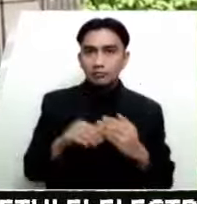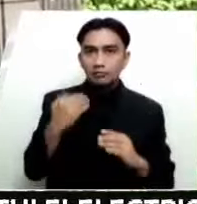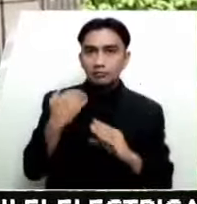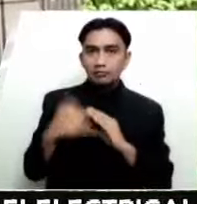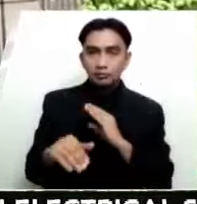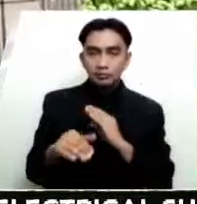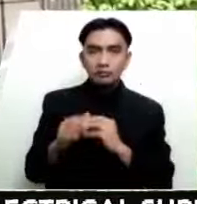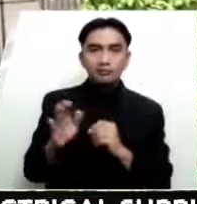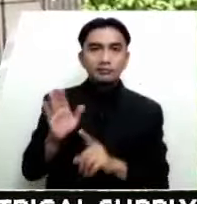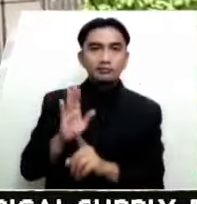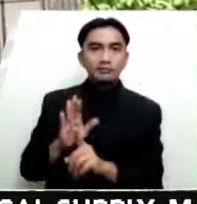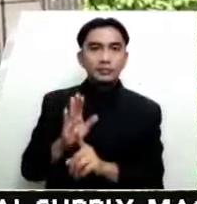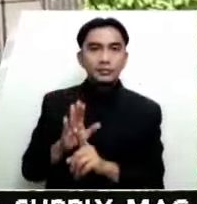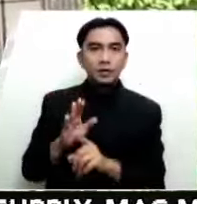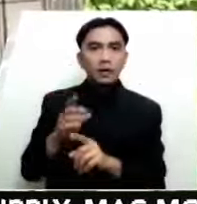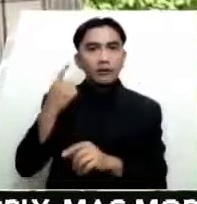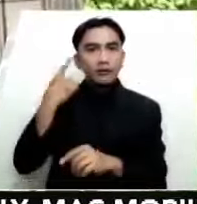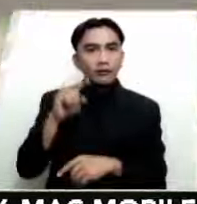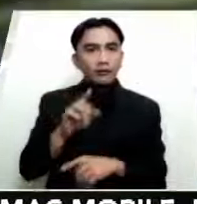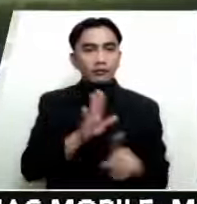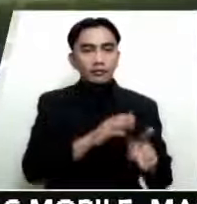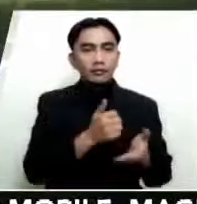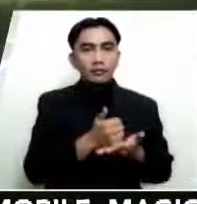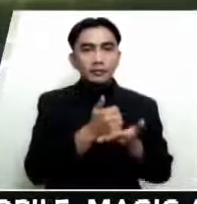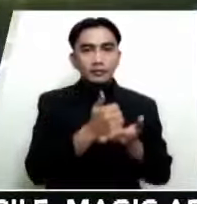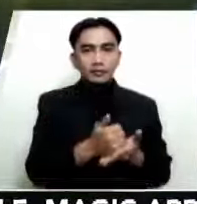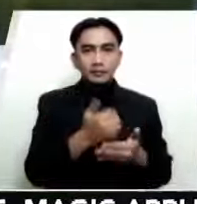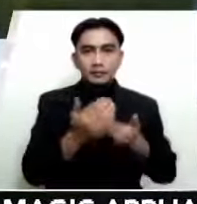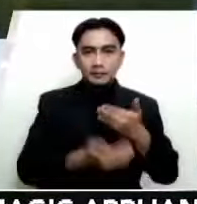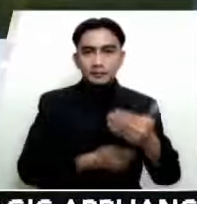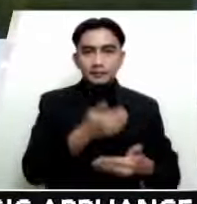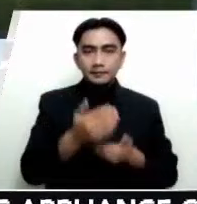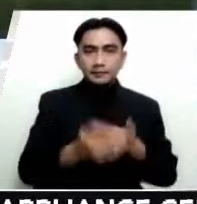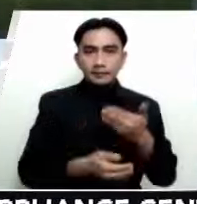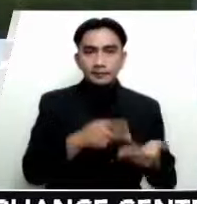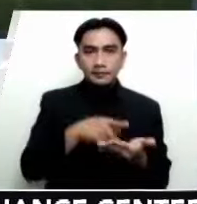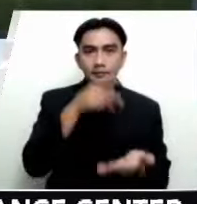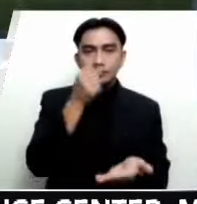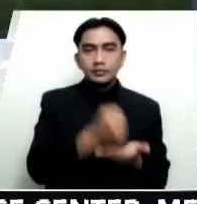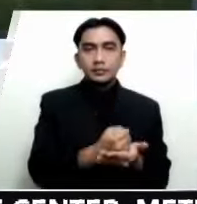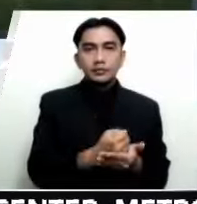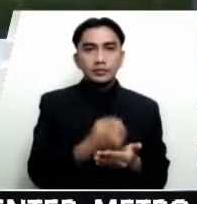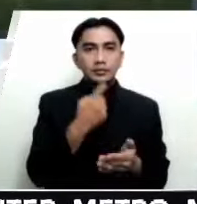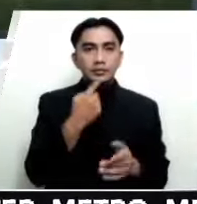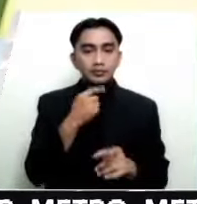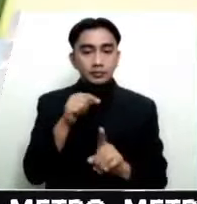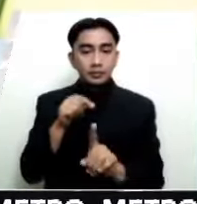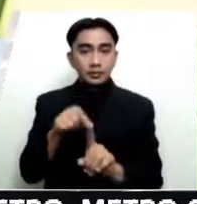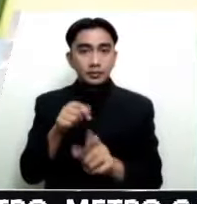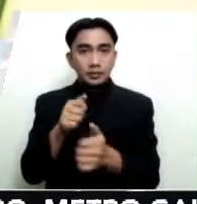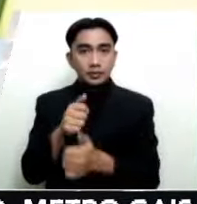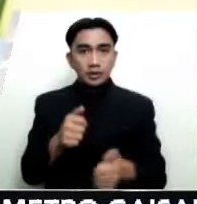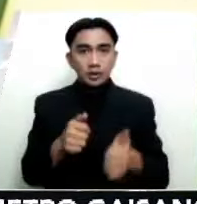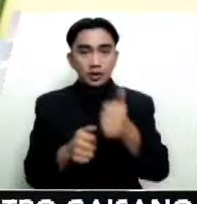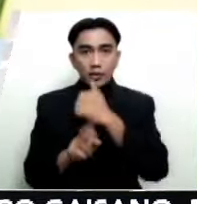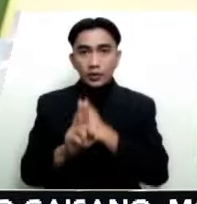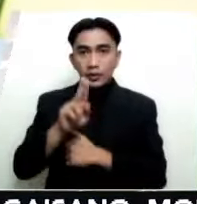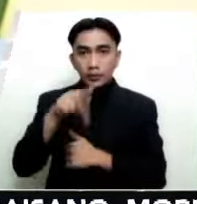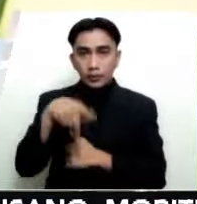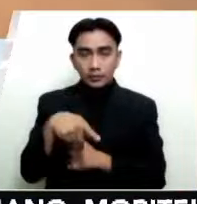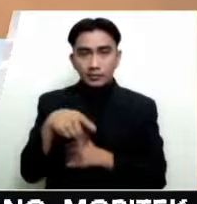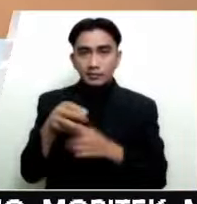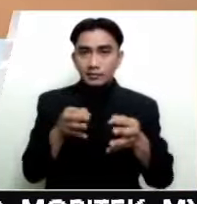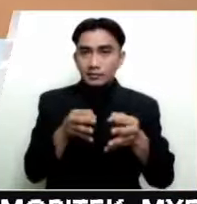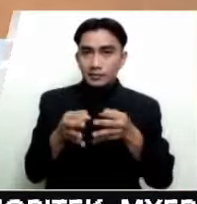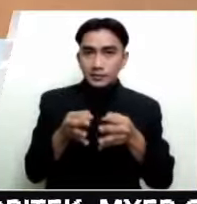oca@dfa.gov.ph para matulungan sa kanyang passport application. Ayon naman sa isang senior lecturer ng UP Department of Sociology, may mga pagkakataong